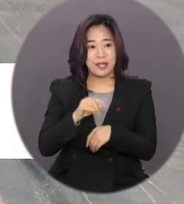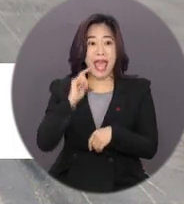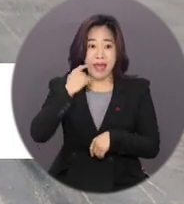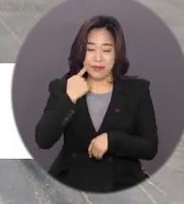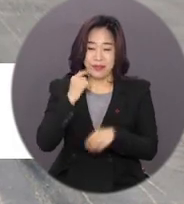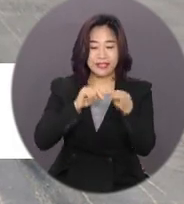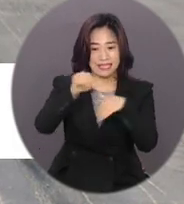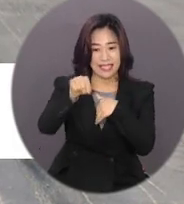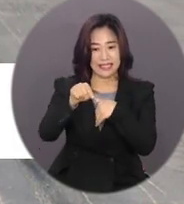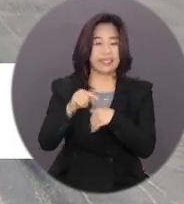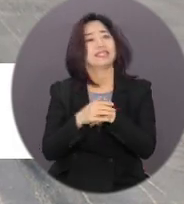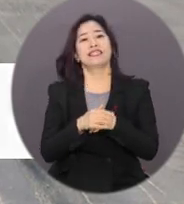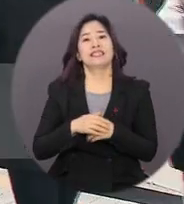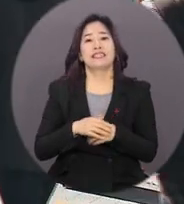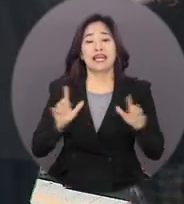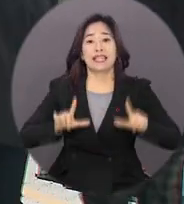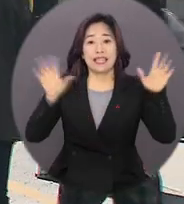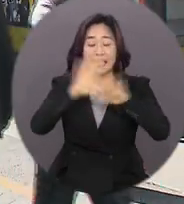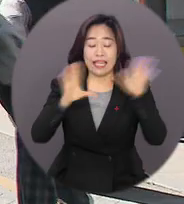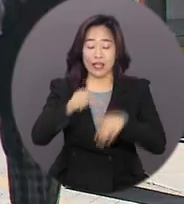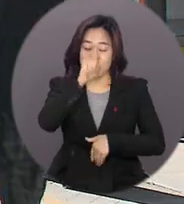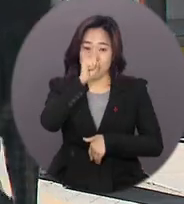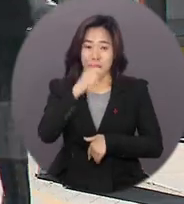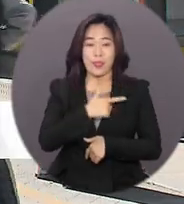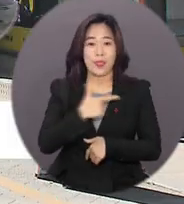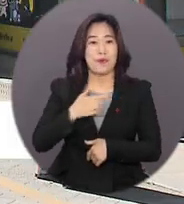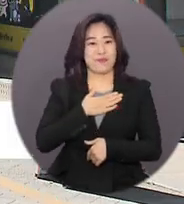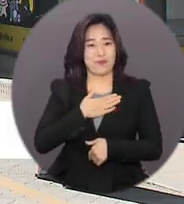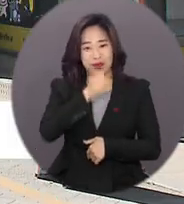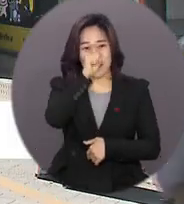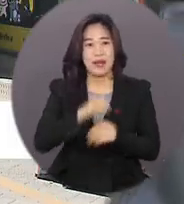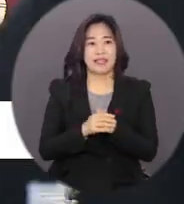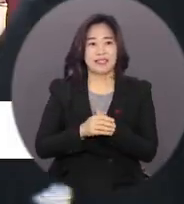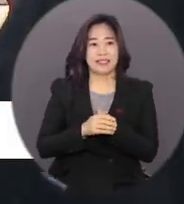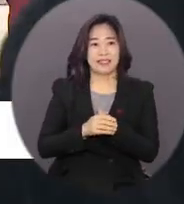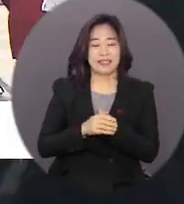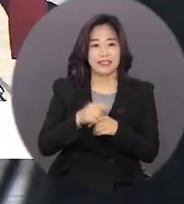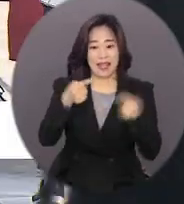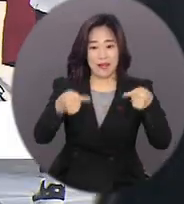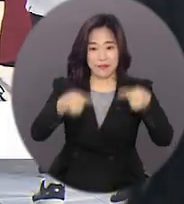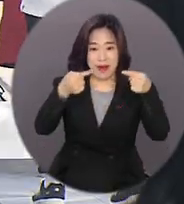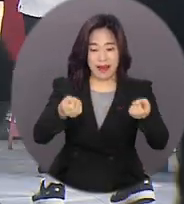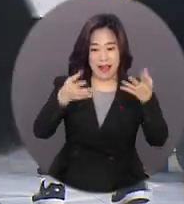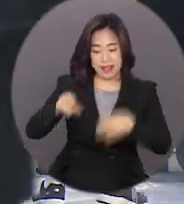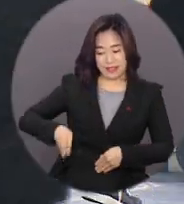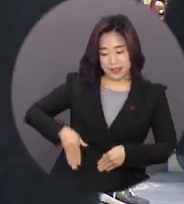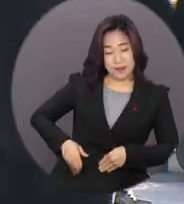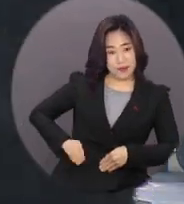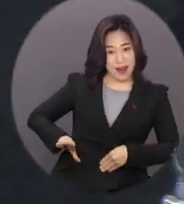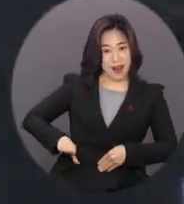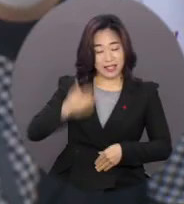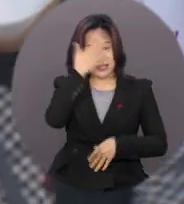기분 좋고 날씨가 너무 좋아서 기분이 더 좋습니다. 명절 인심의 주머니가 제법 두툼해진 젊은이들은 도심으로